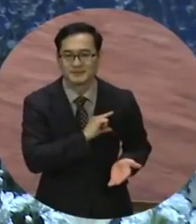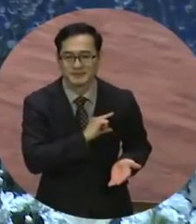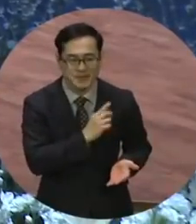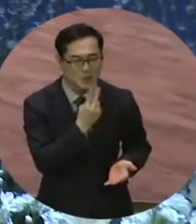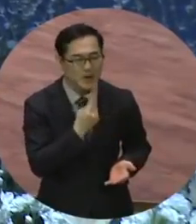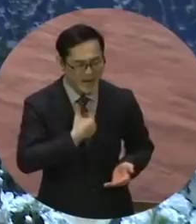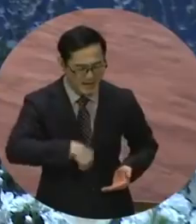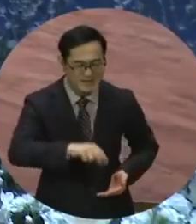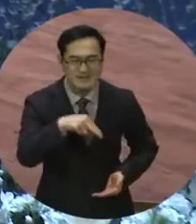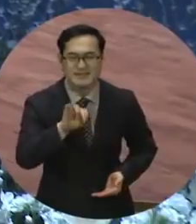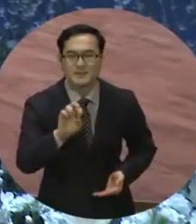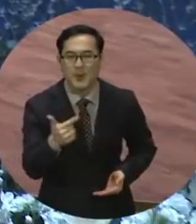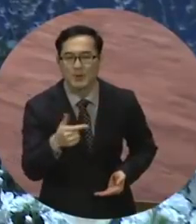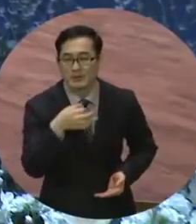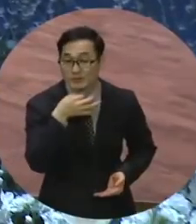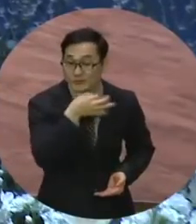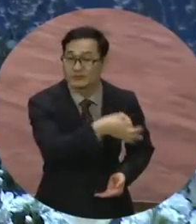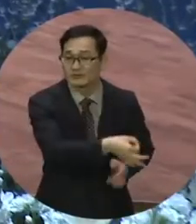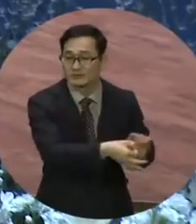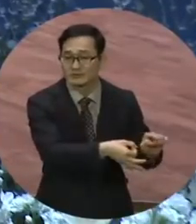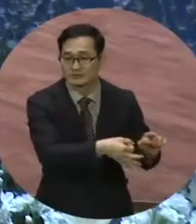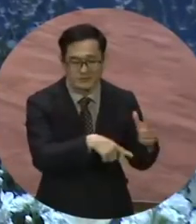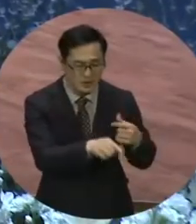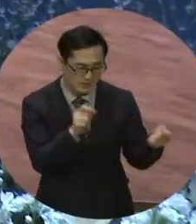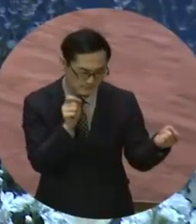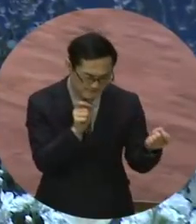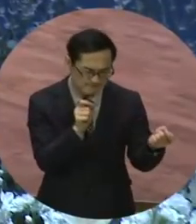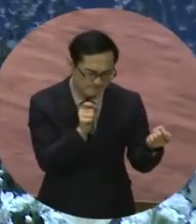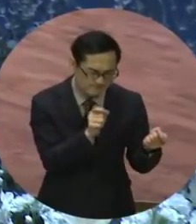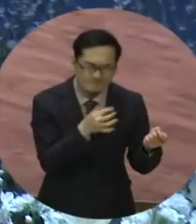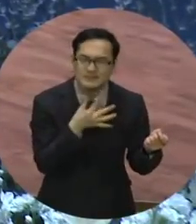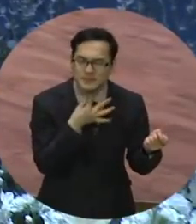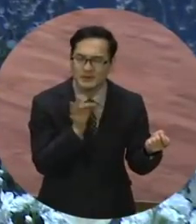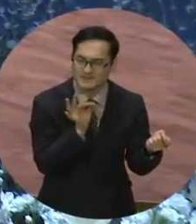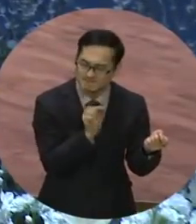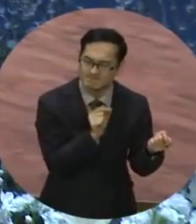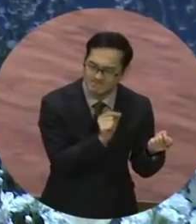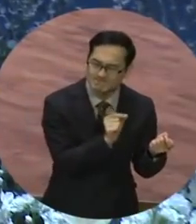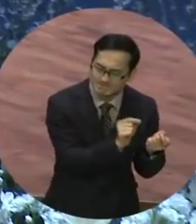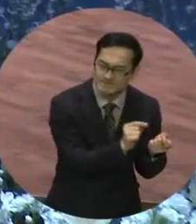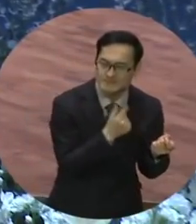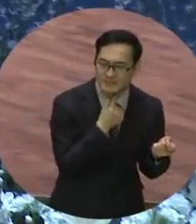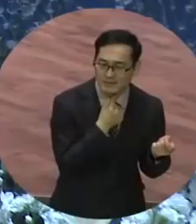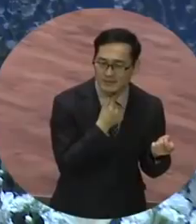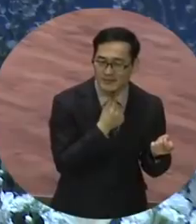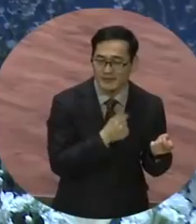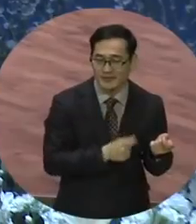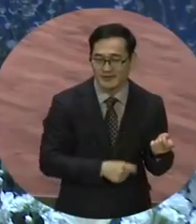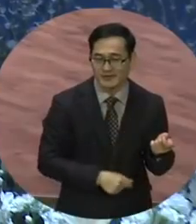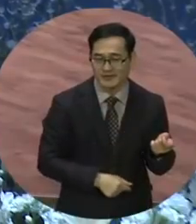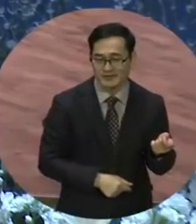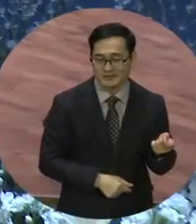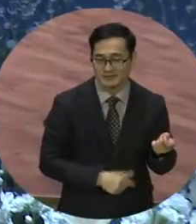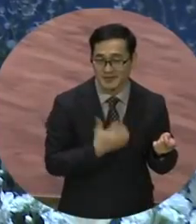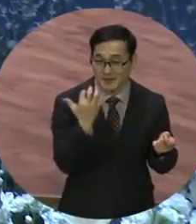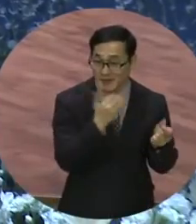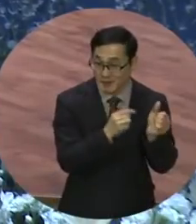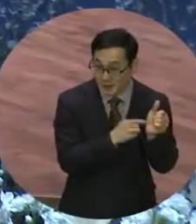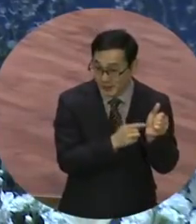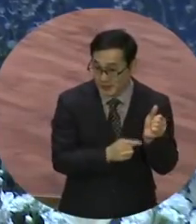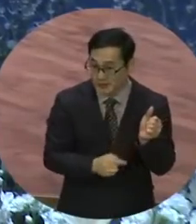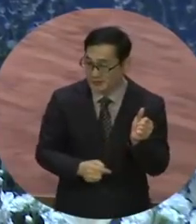부르면서 그야말로 가까이 하시려고. 그리고 더 나아가서 베드로가 예수님을